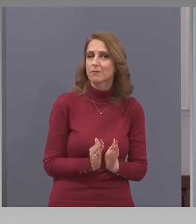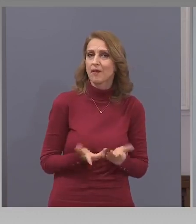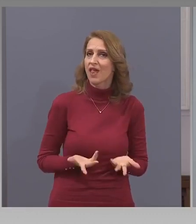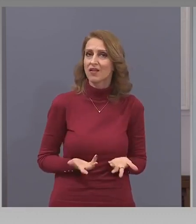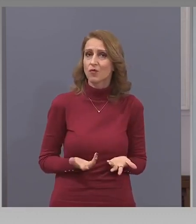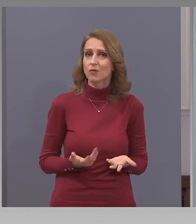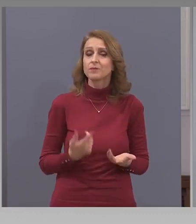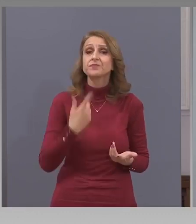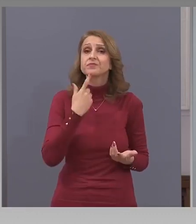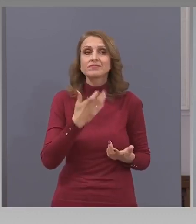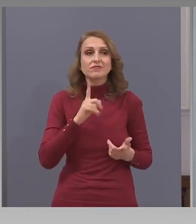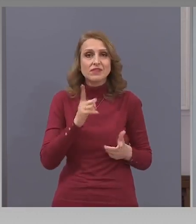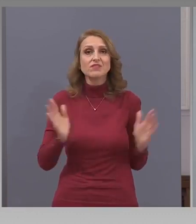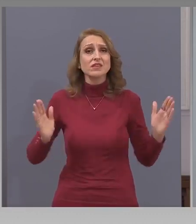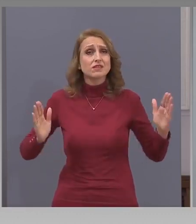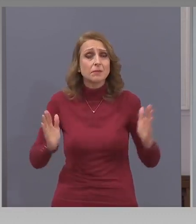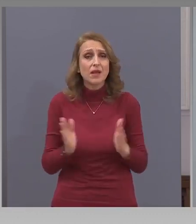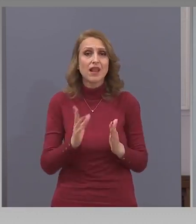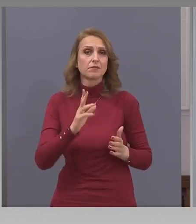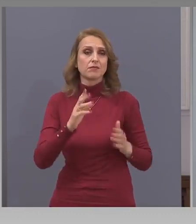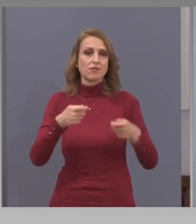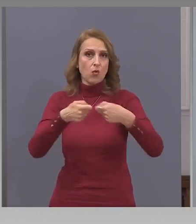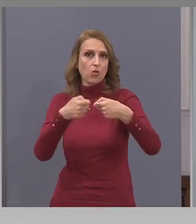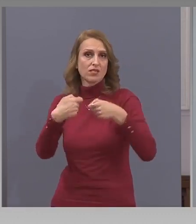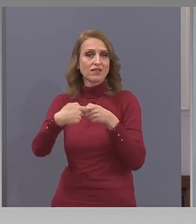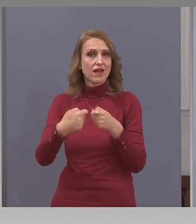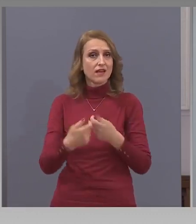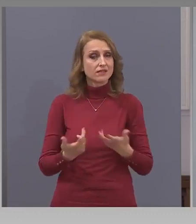да ограничиме социалния контакт.